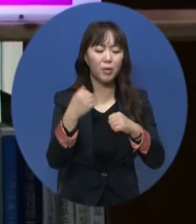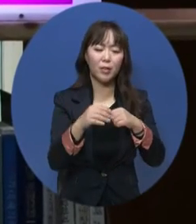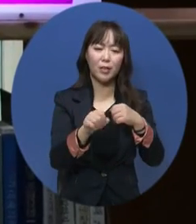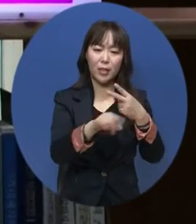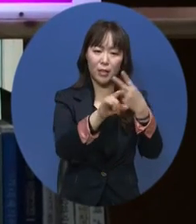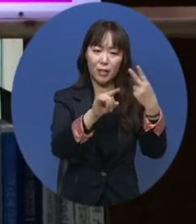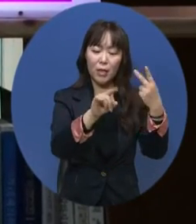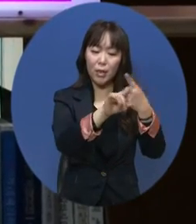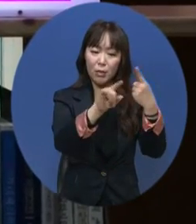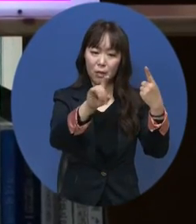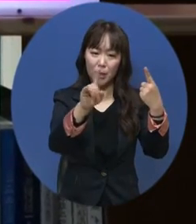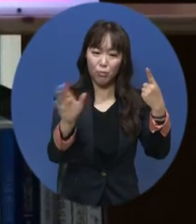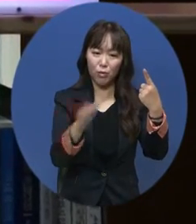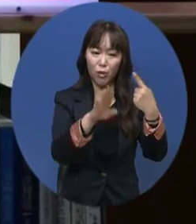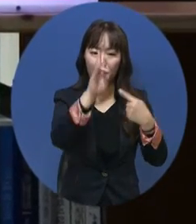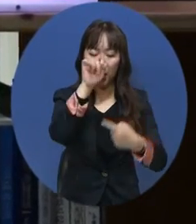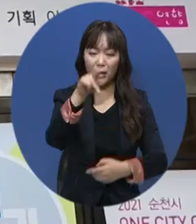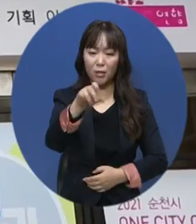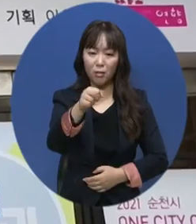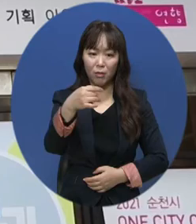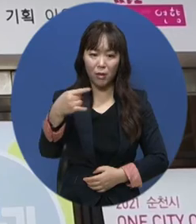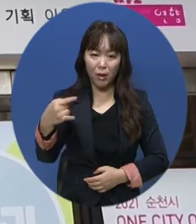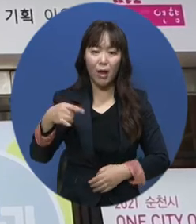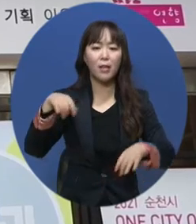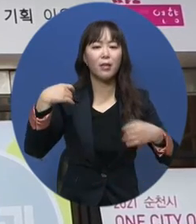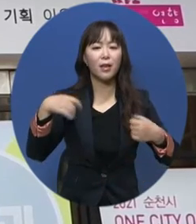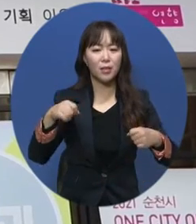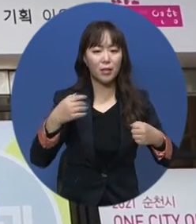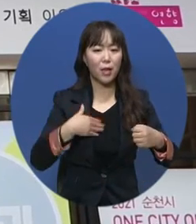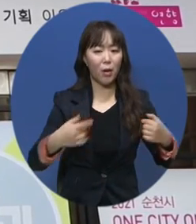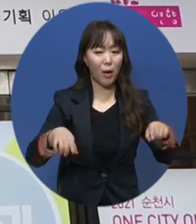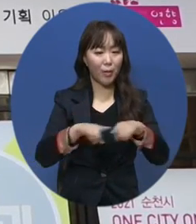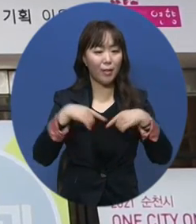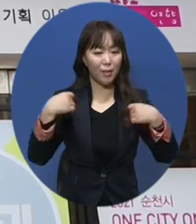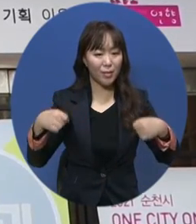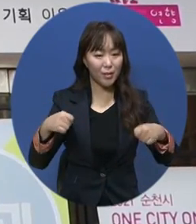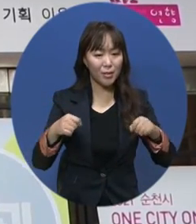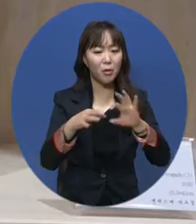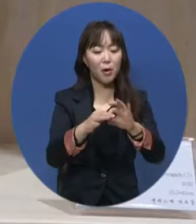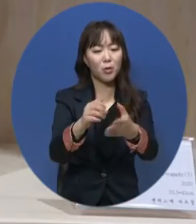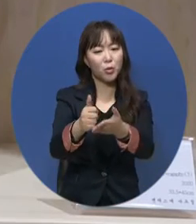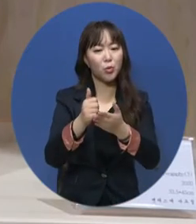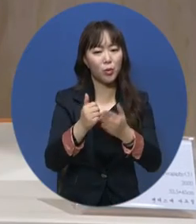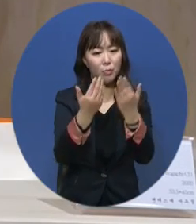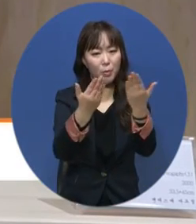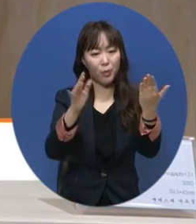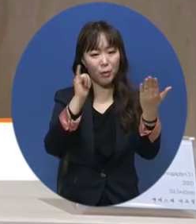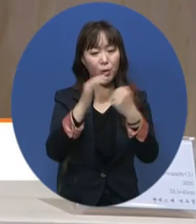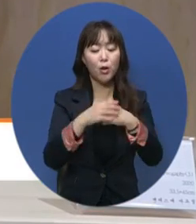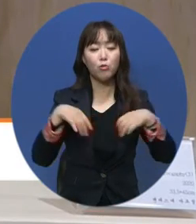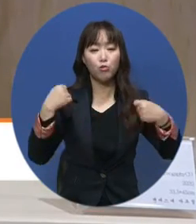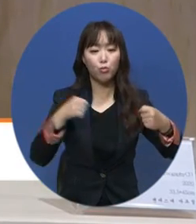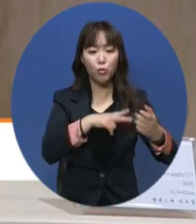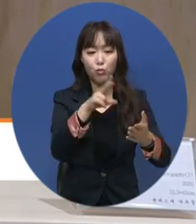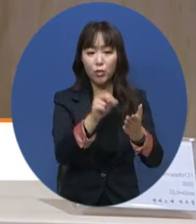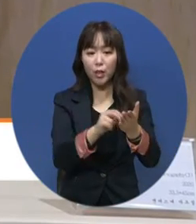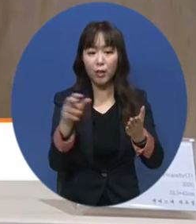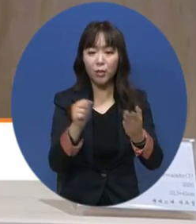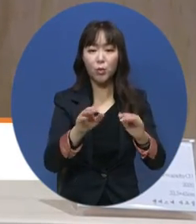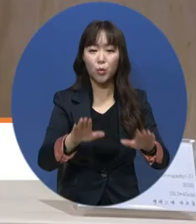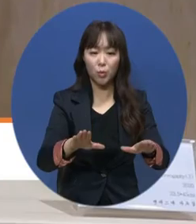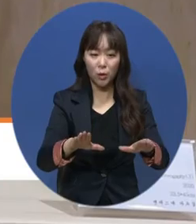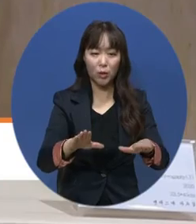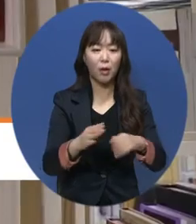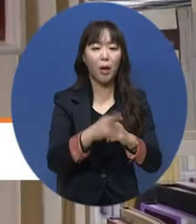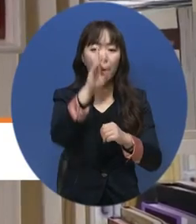11일부터 박성희 작가의 댄스 윈 미 초대전이 열리고 있습니다. 춤을 주제로 한 이번 전시회는